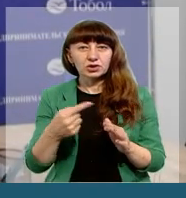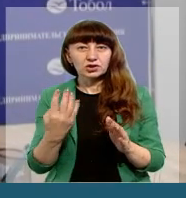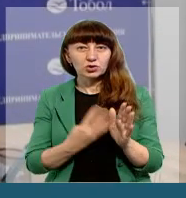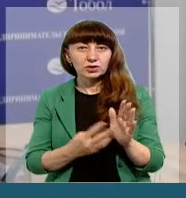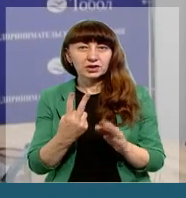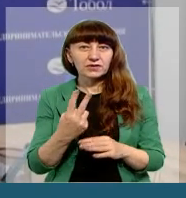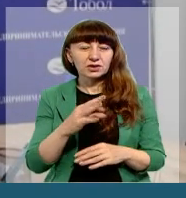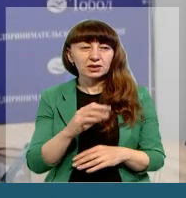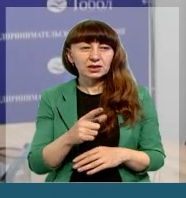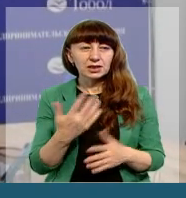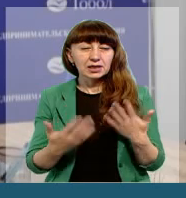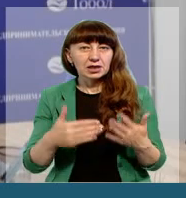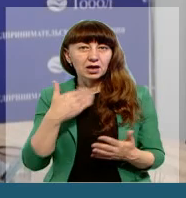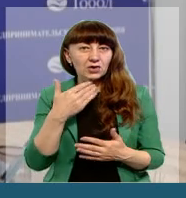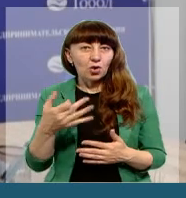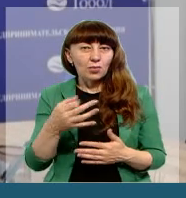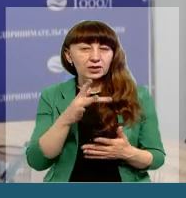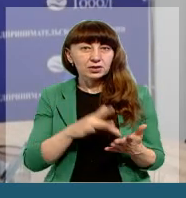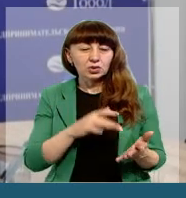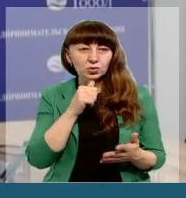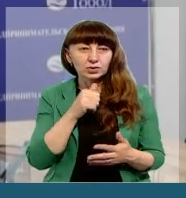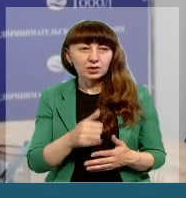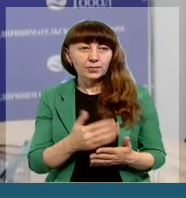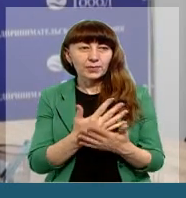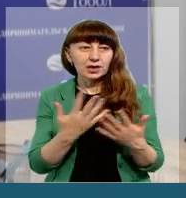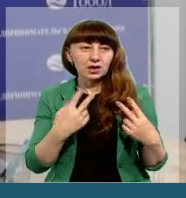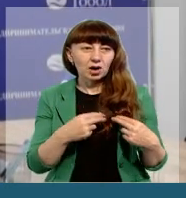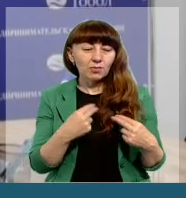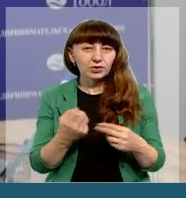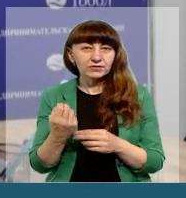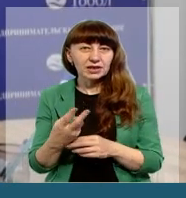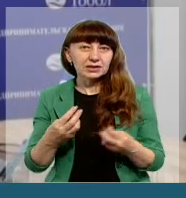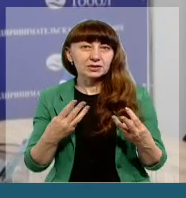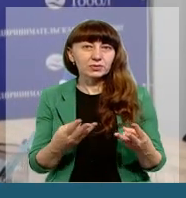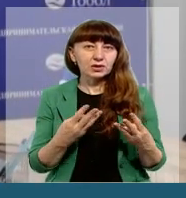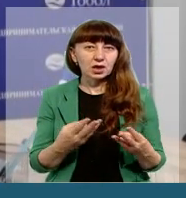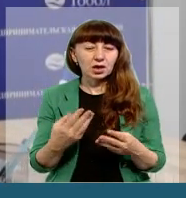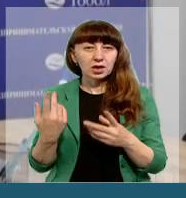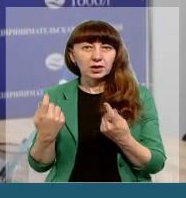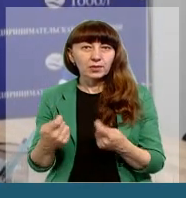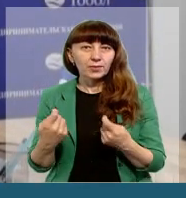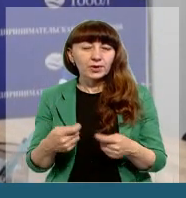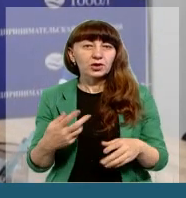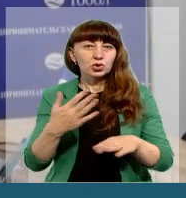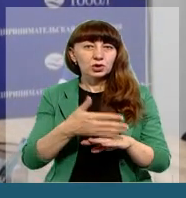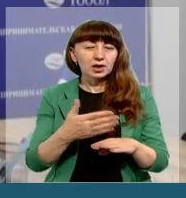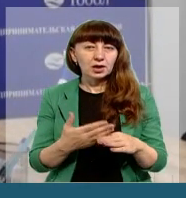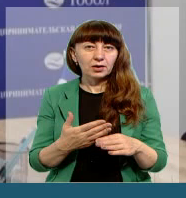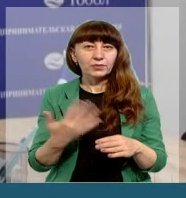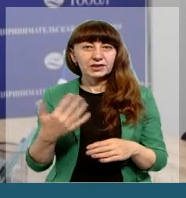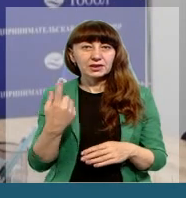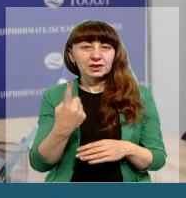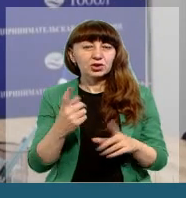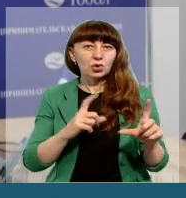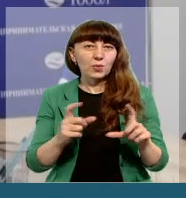тенге. Если говорить про областной центр, то есть в городе Костанай, мы работаем с 12 пекарнями. Ими реализуется хлеб порядка 51 торговой